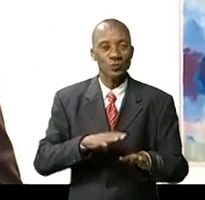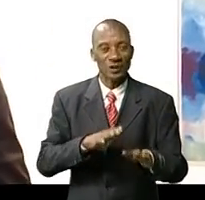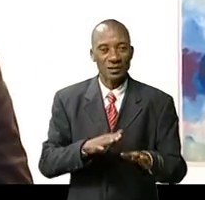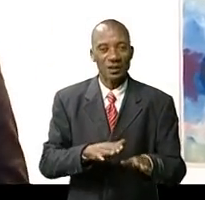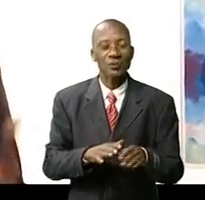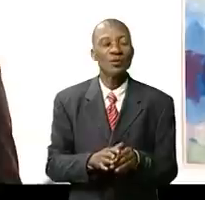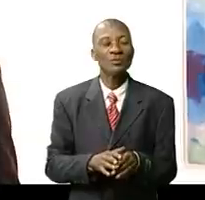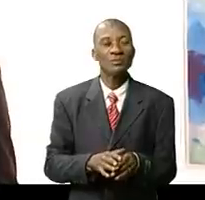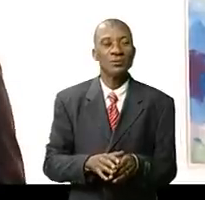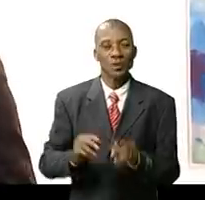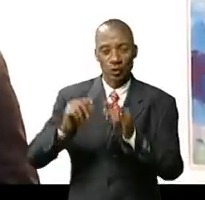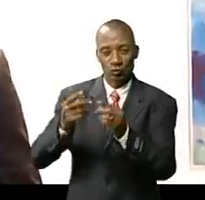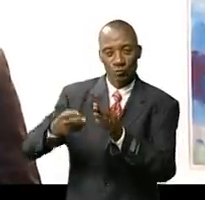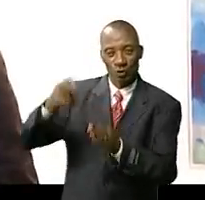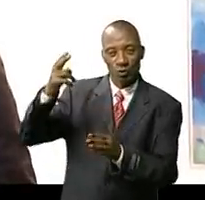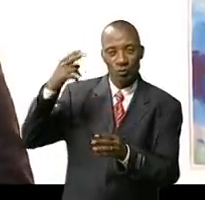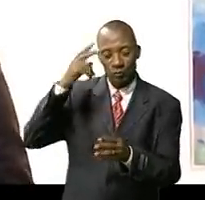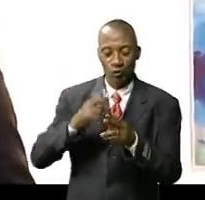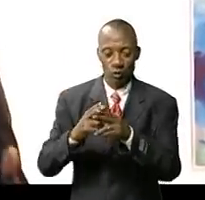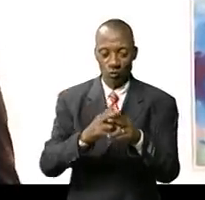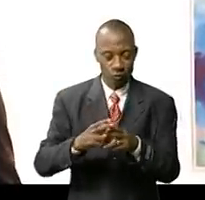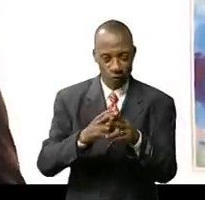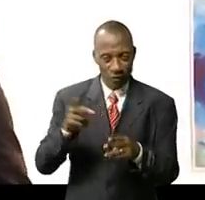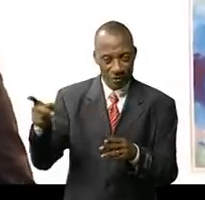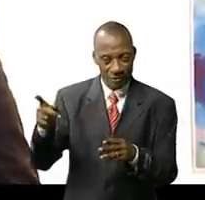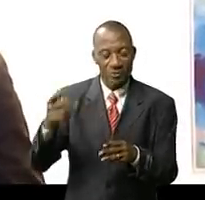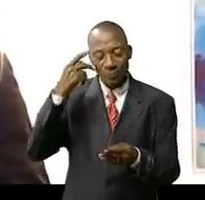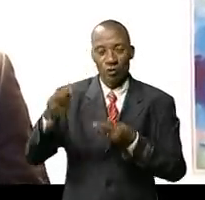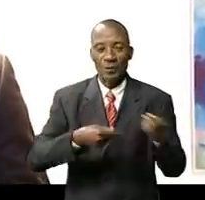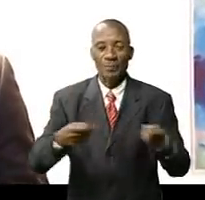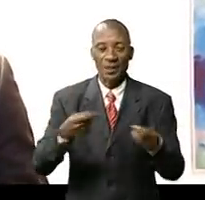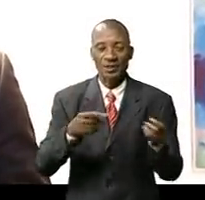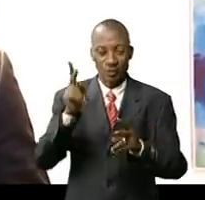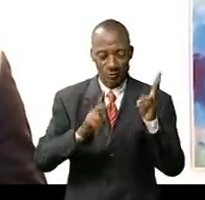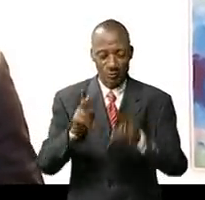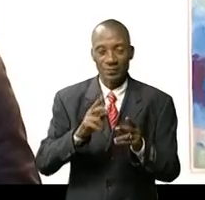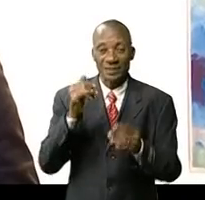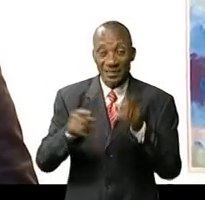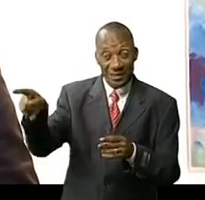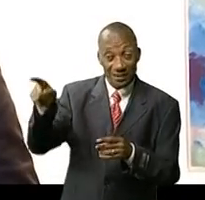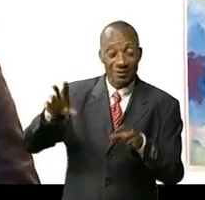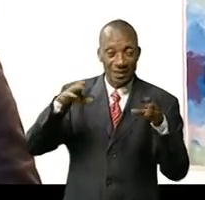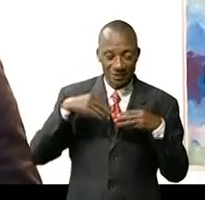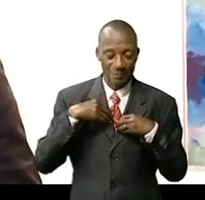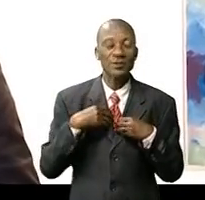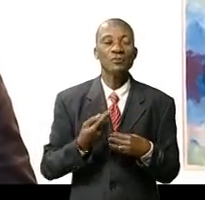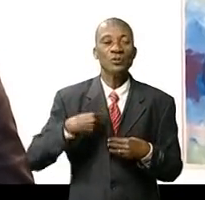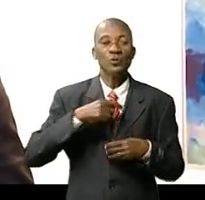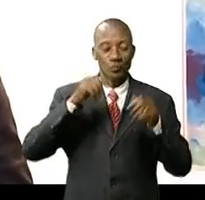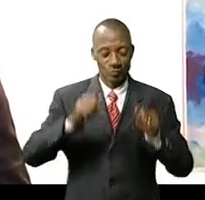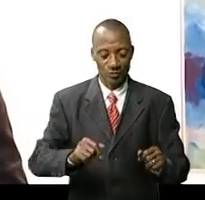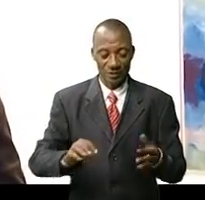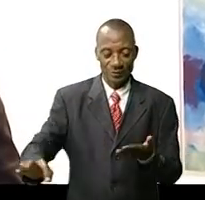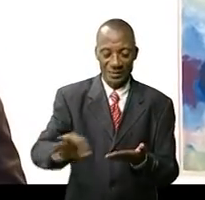de contrôle a priori de tous les marchés publics. Si l'avis est donné en ce moment-là, nous pouvons maintenant signer le contrat